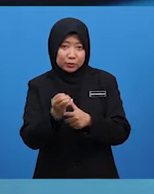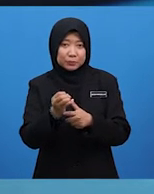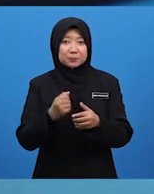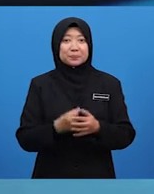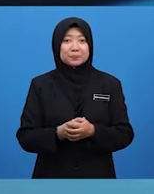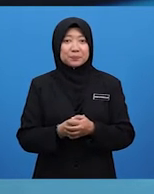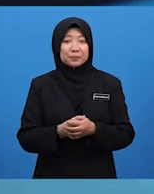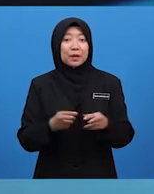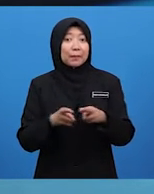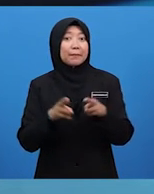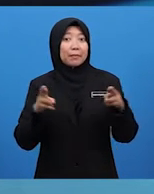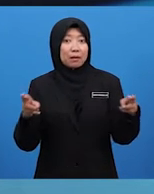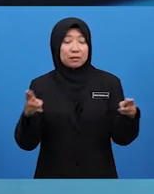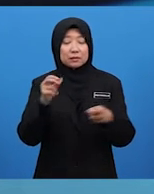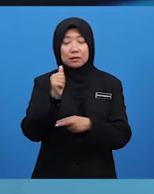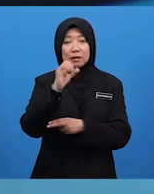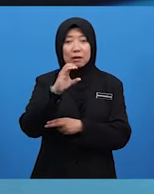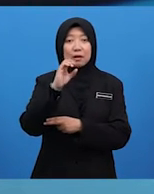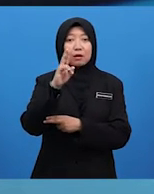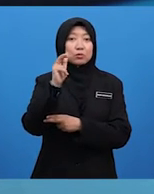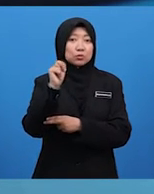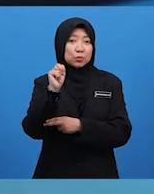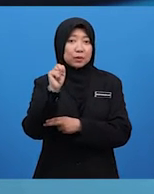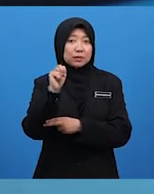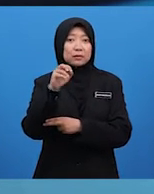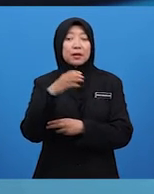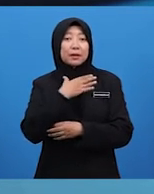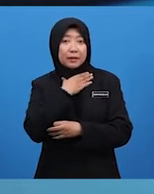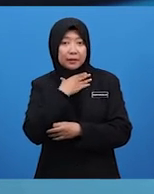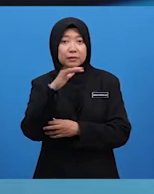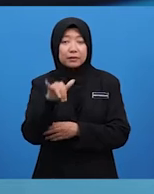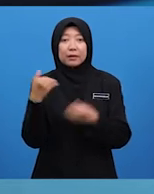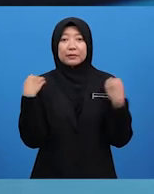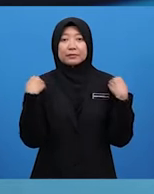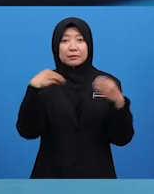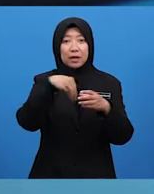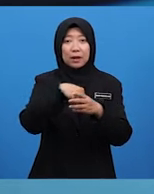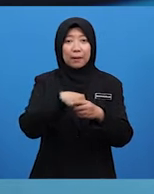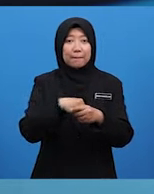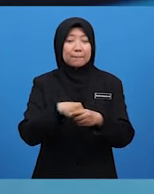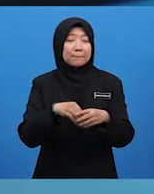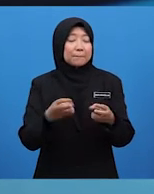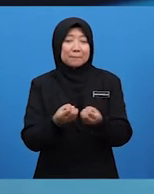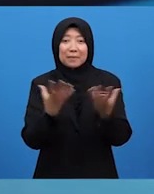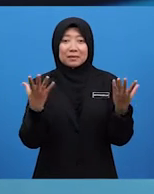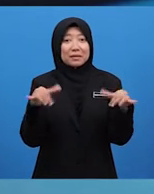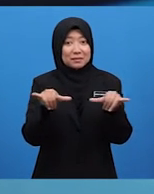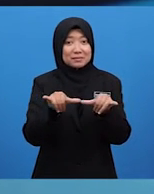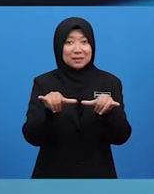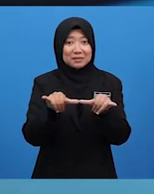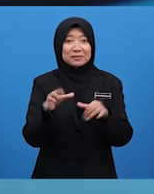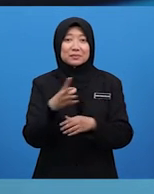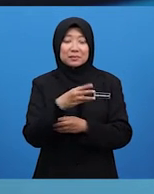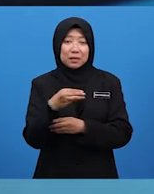adalah pembaris acuan leher yang terdapat dalam pelbagai saiz, dari saiz